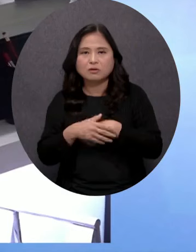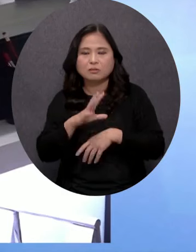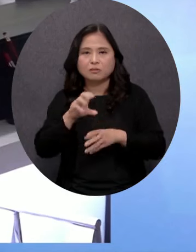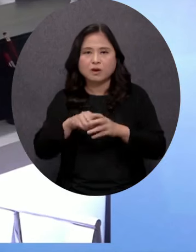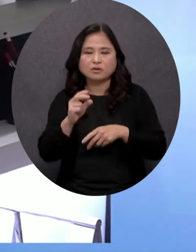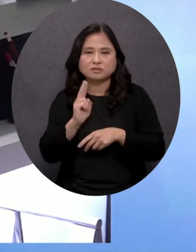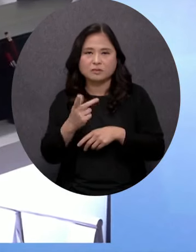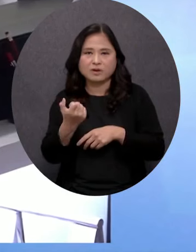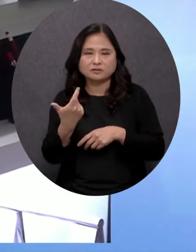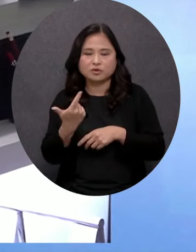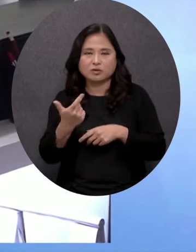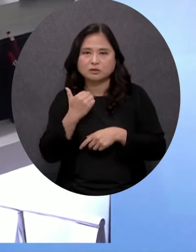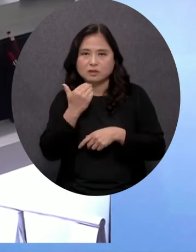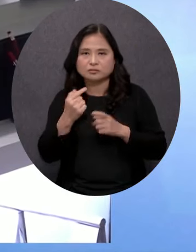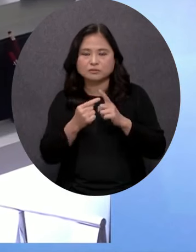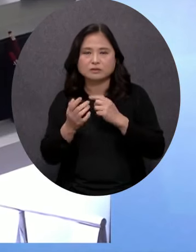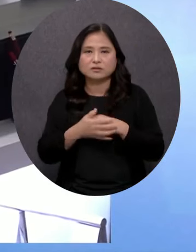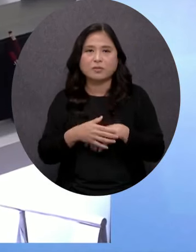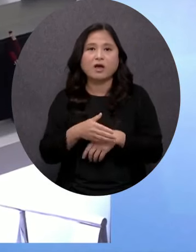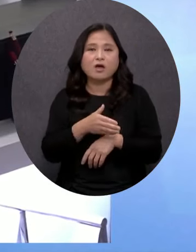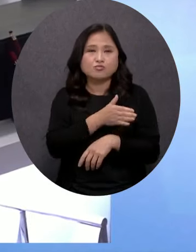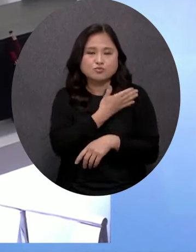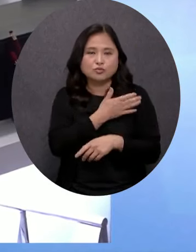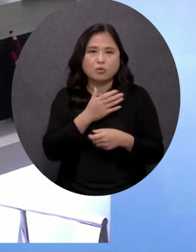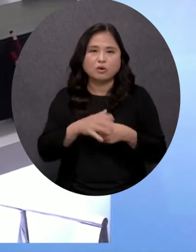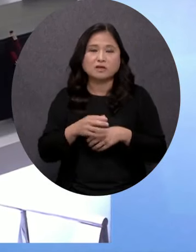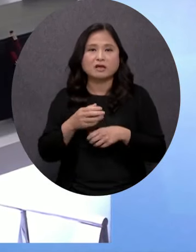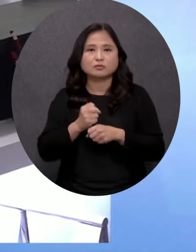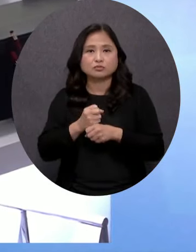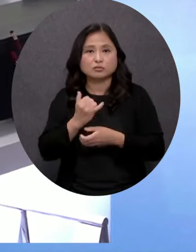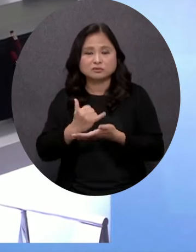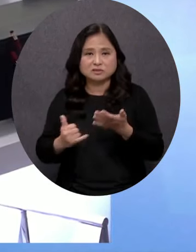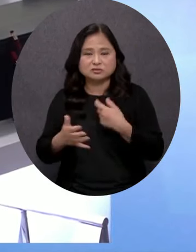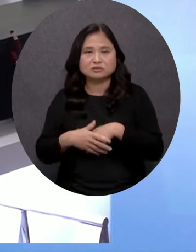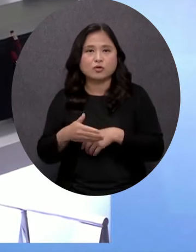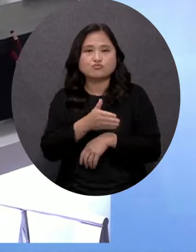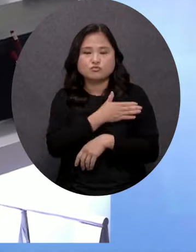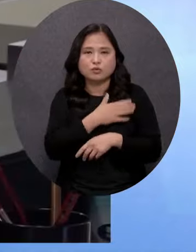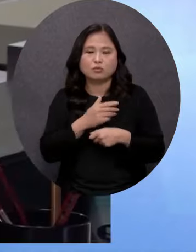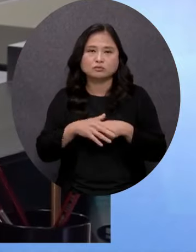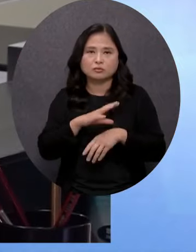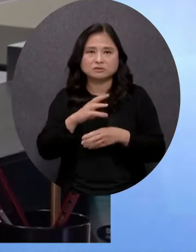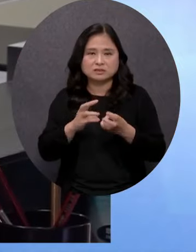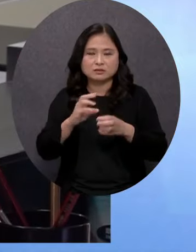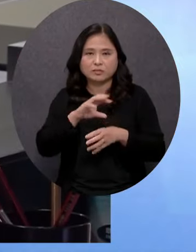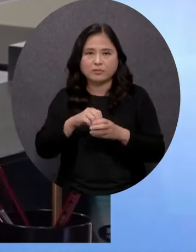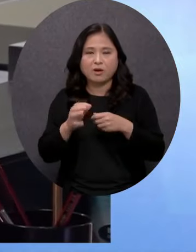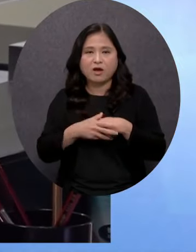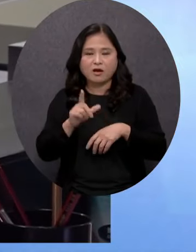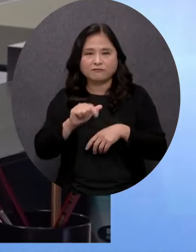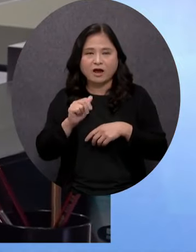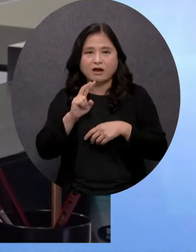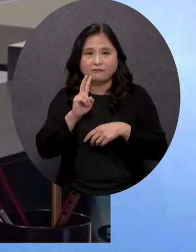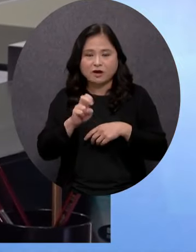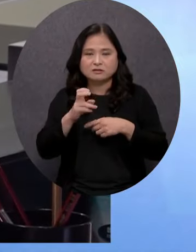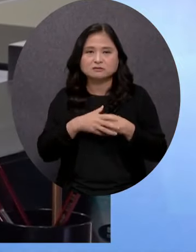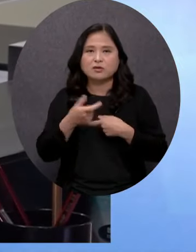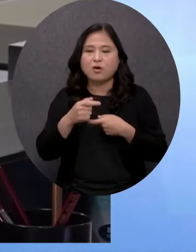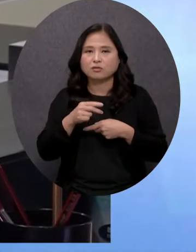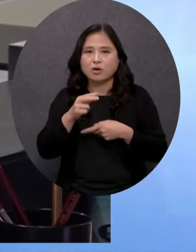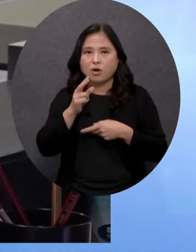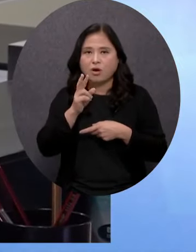投诉人以及现职和离职员工等。消委会发现事件后翌日向个人资料私隐专员公署通